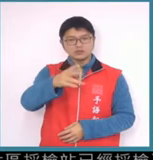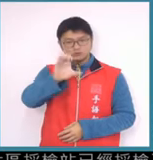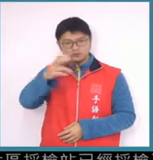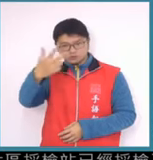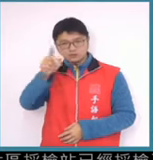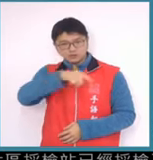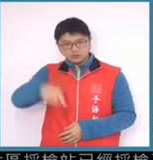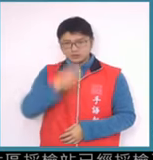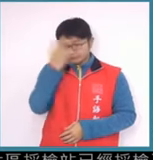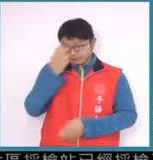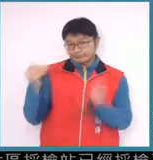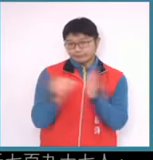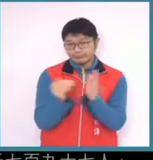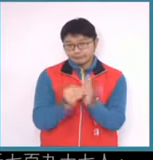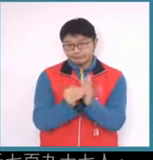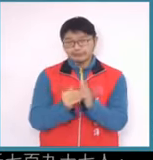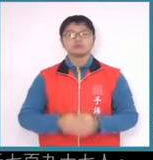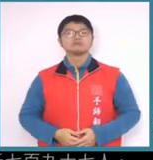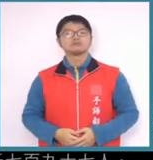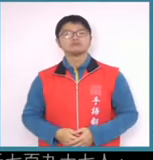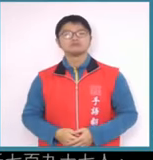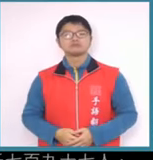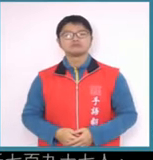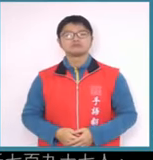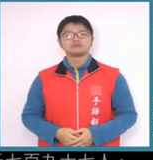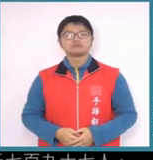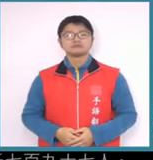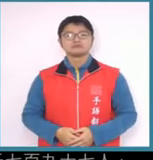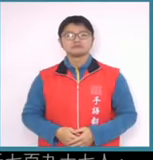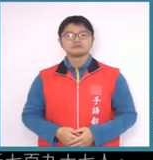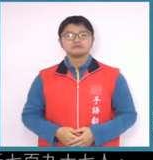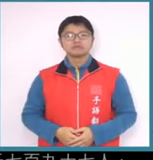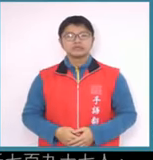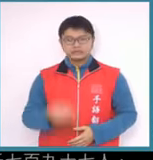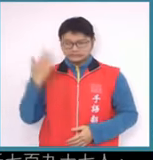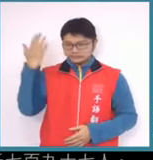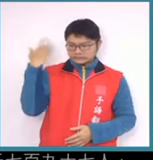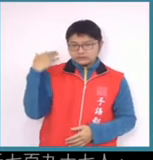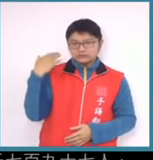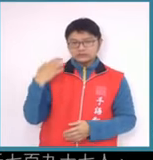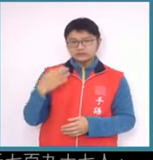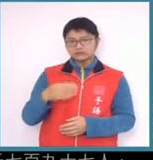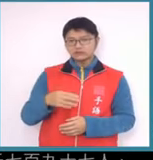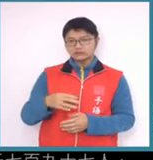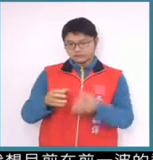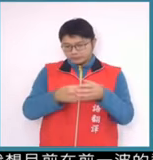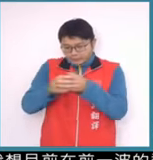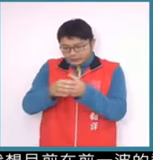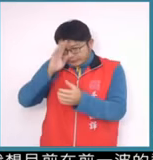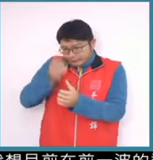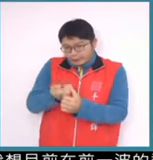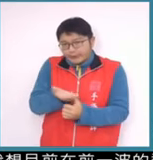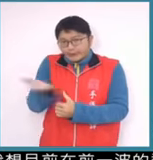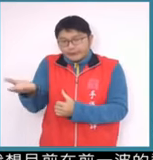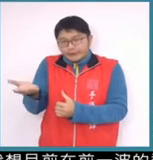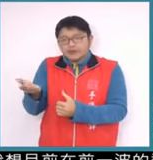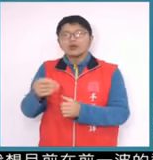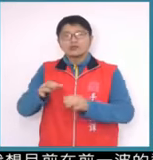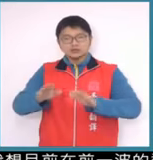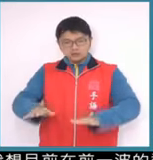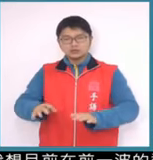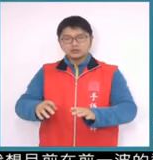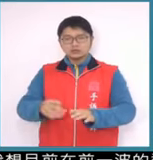54797人，那我想目前在前一波的群聚感染几乎都慢慢收敛，都在居隔的范